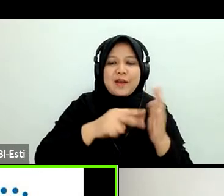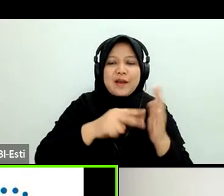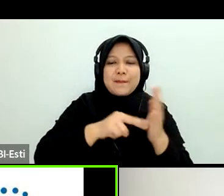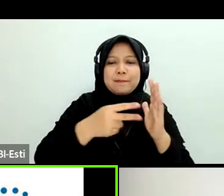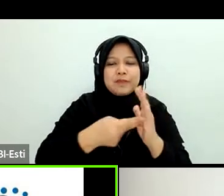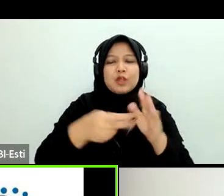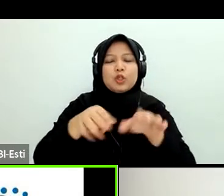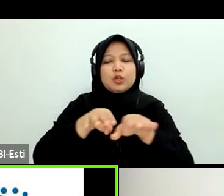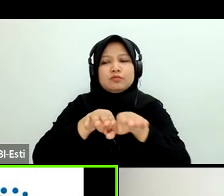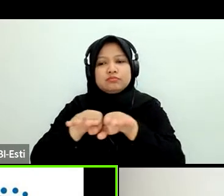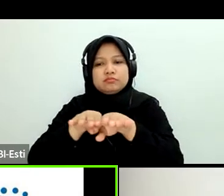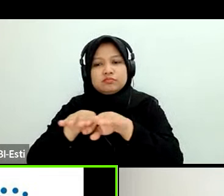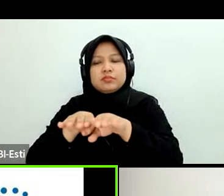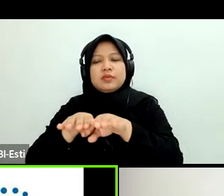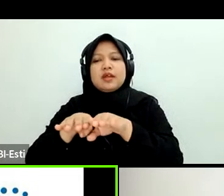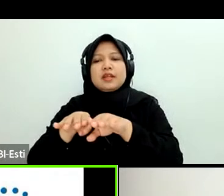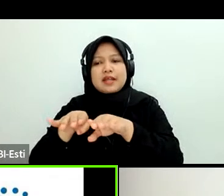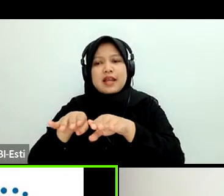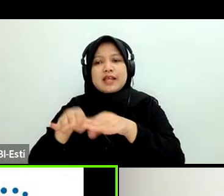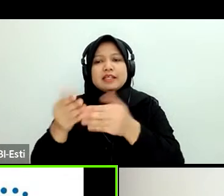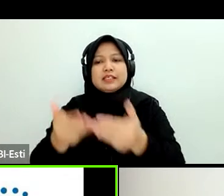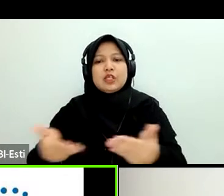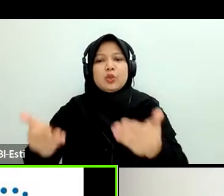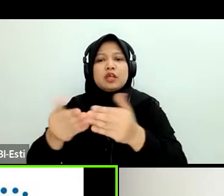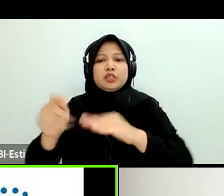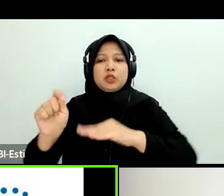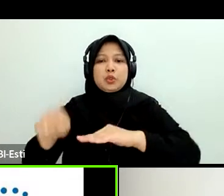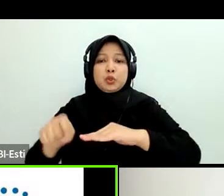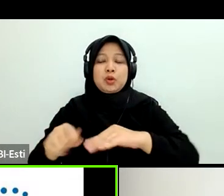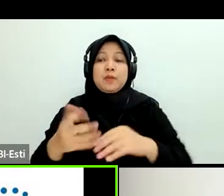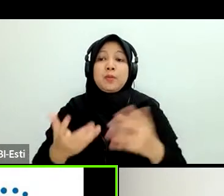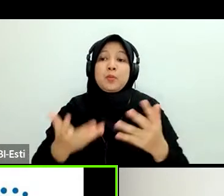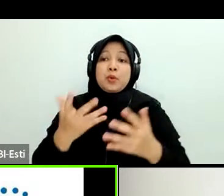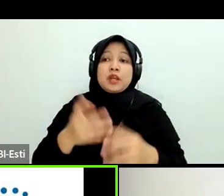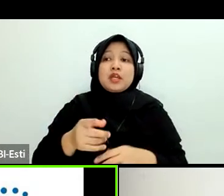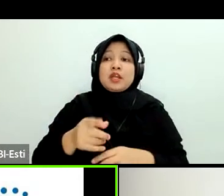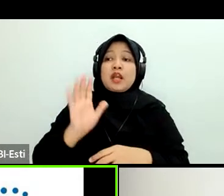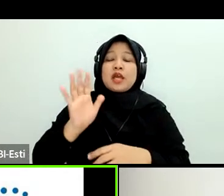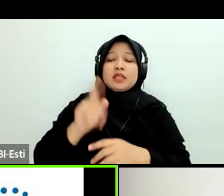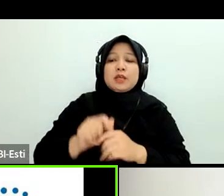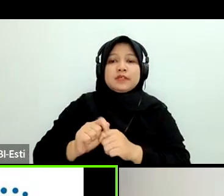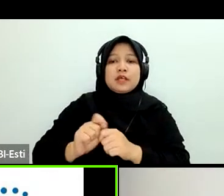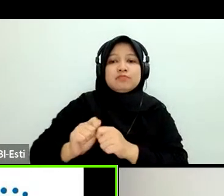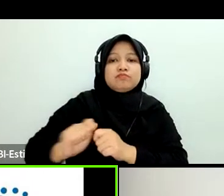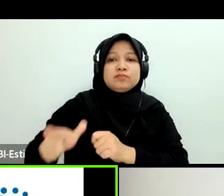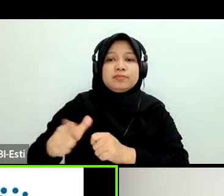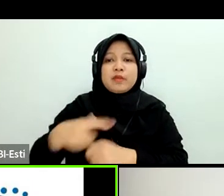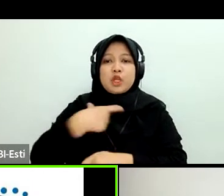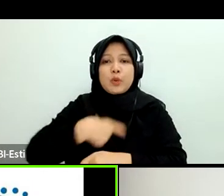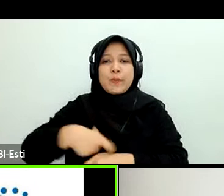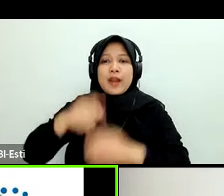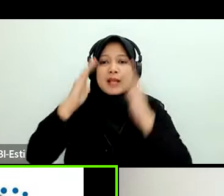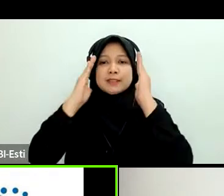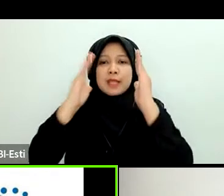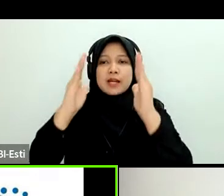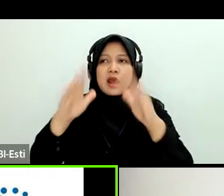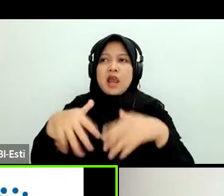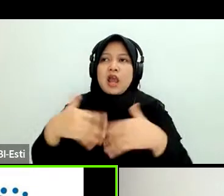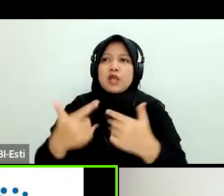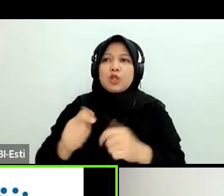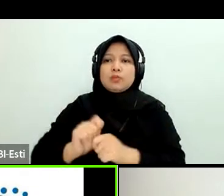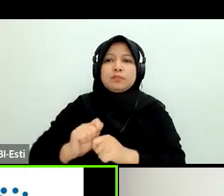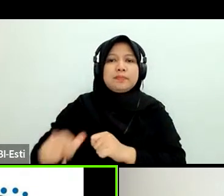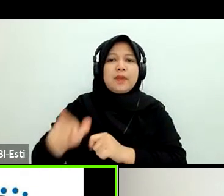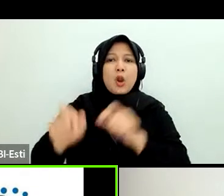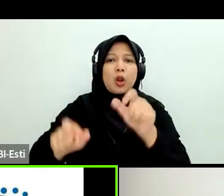dia bisa bayar pengacara bayar orang-orang yang dianggap akar kemudian